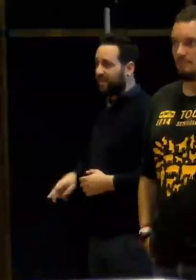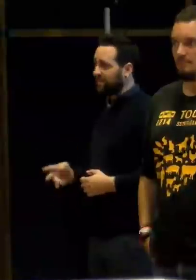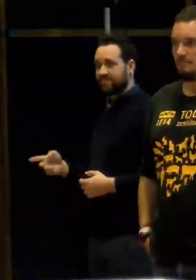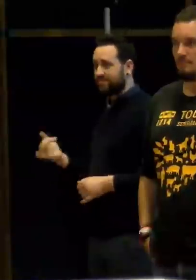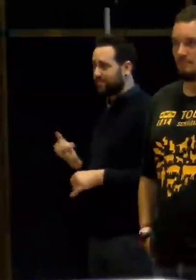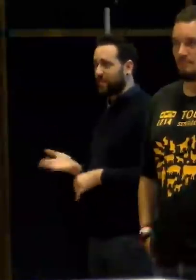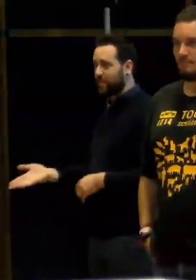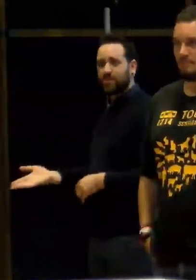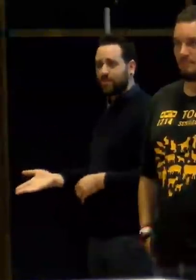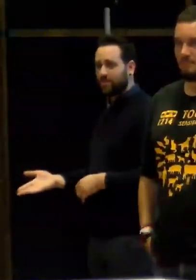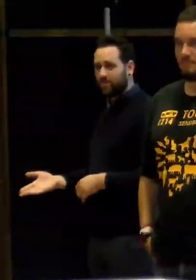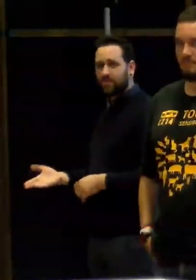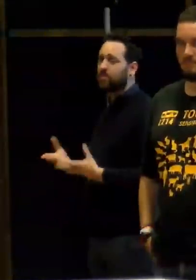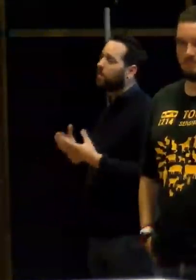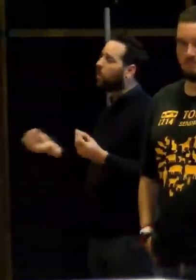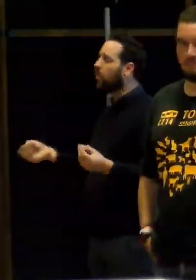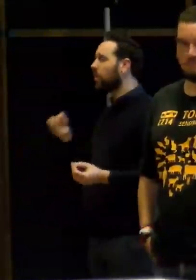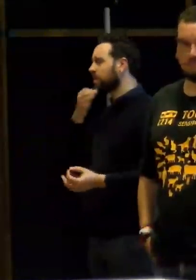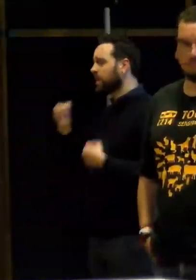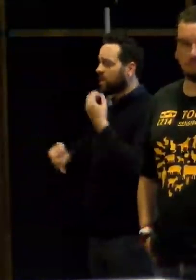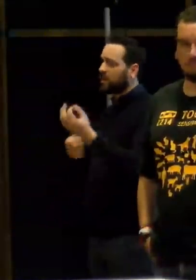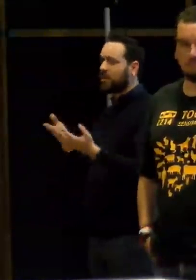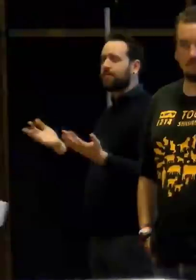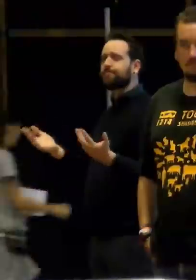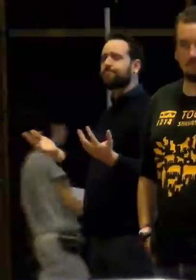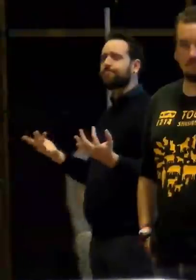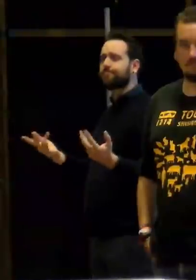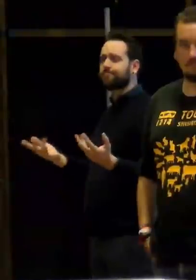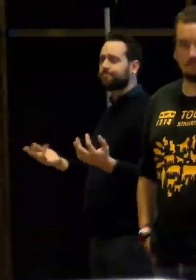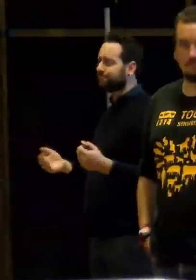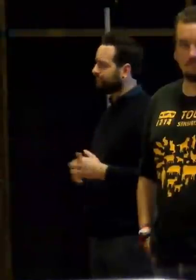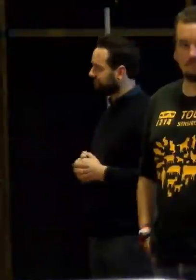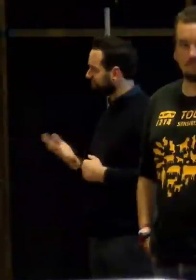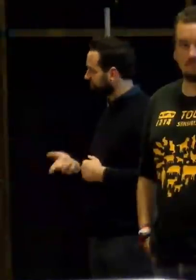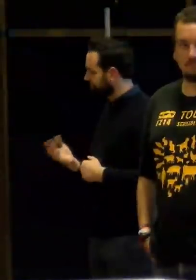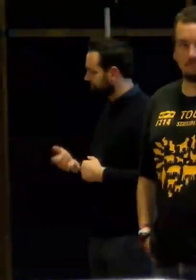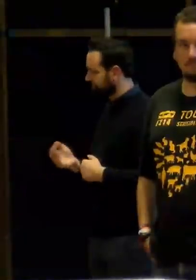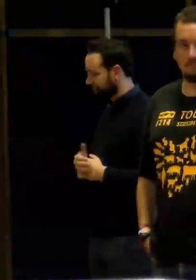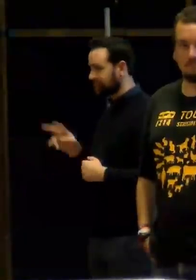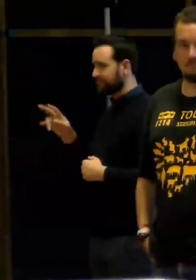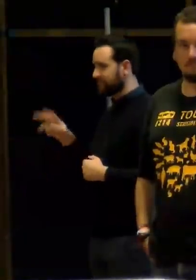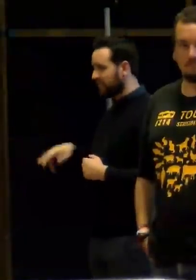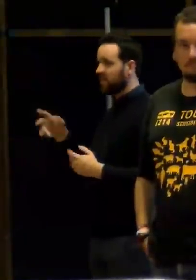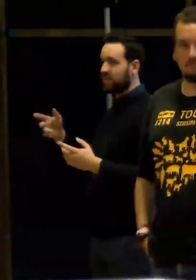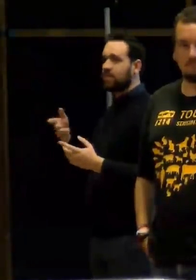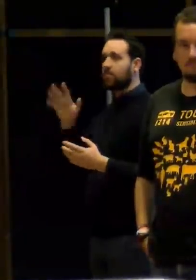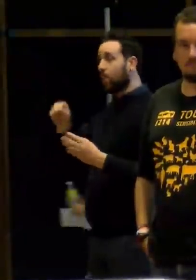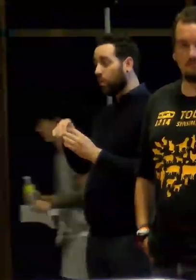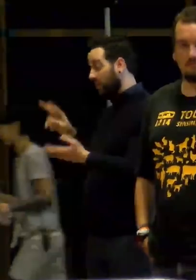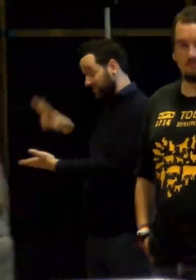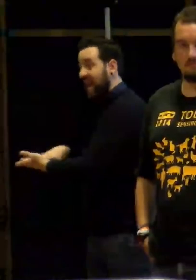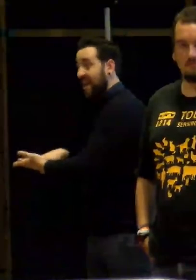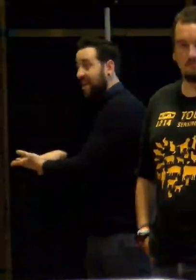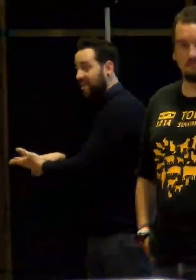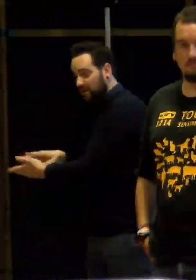on va nous parler d'animaux dans des positions complètement surréalistes. En fait, la réalité